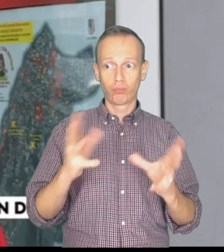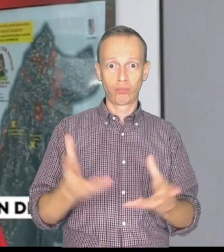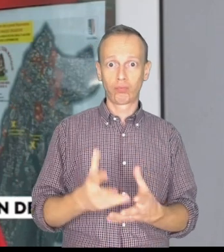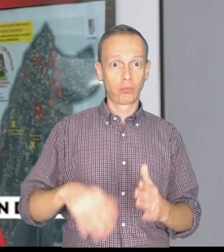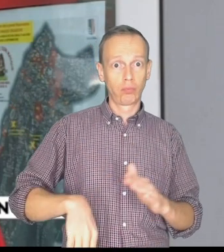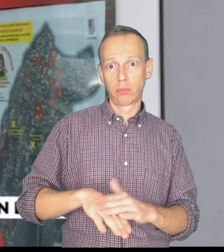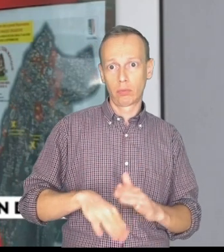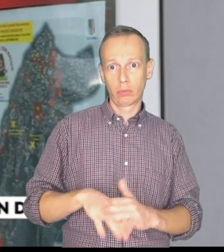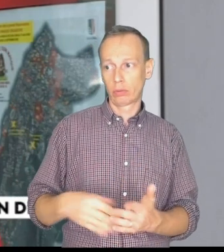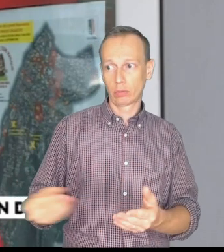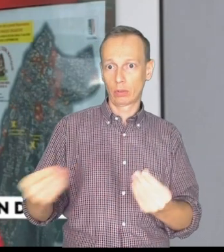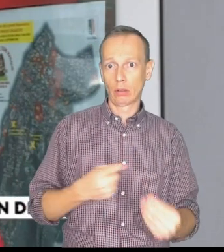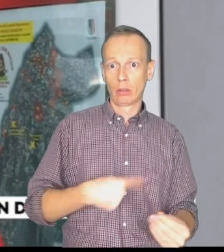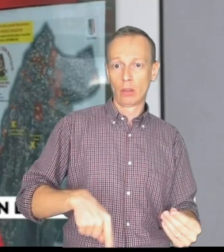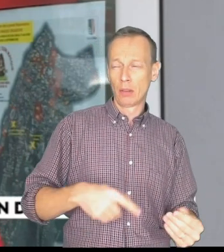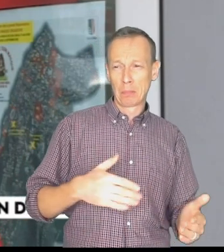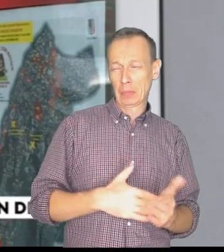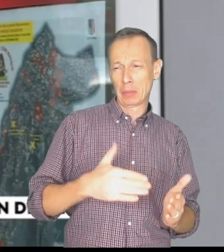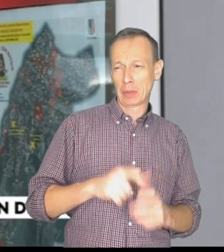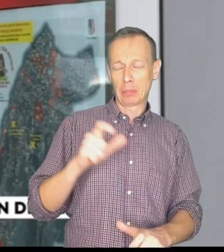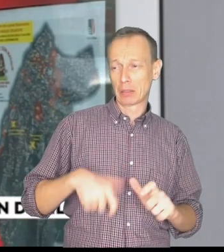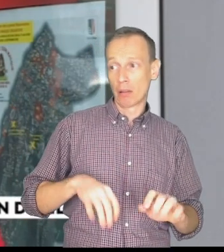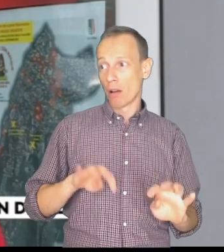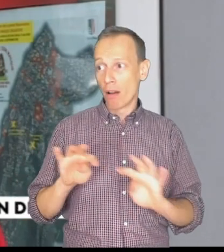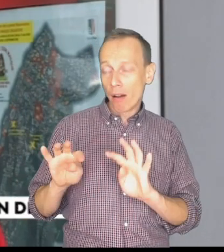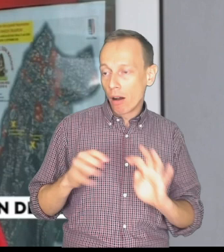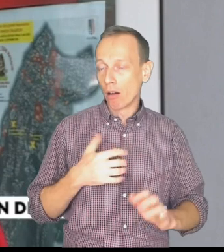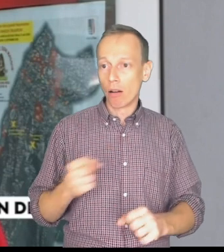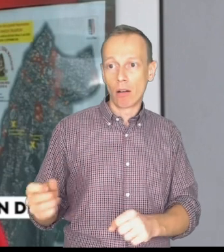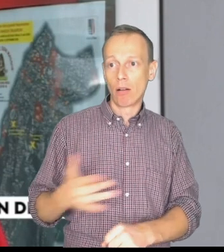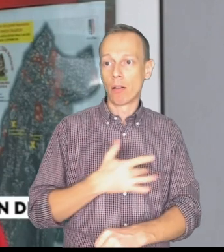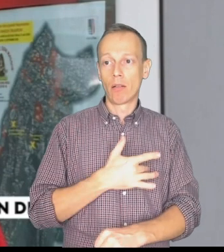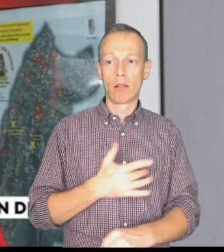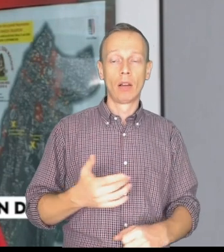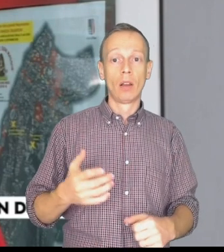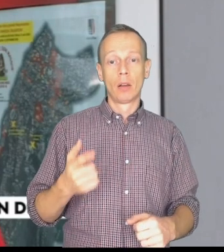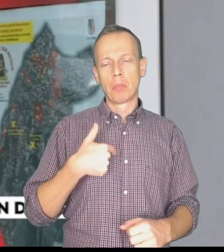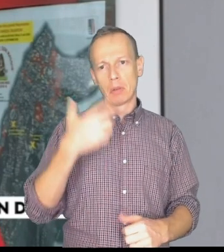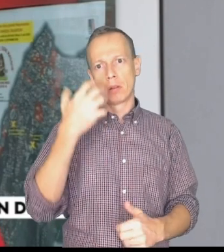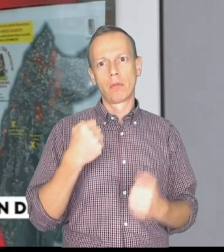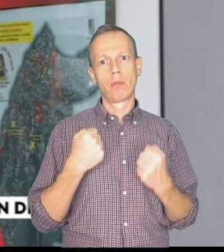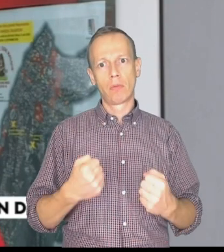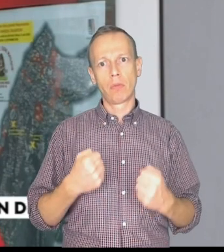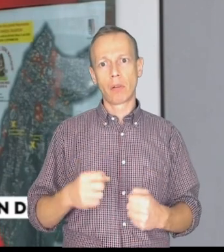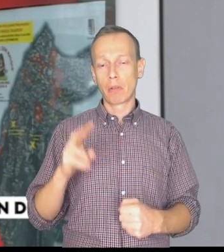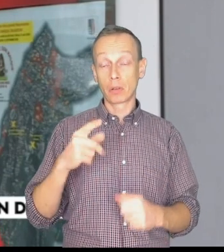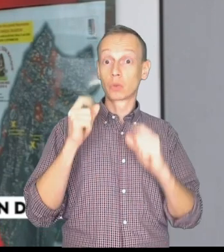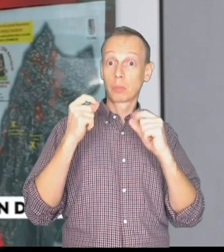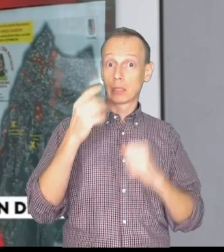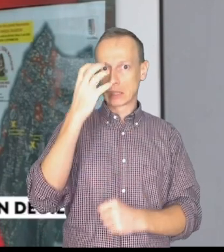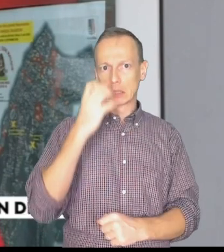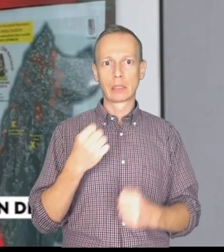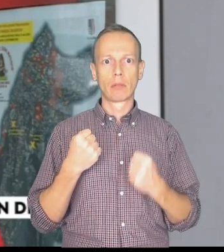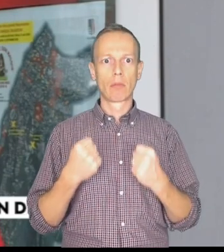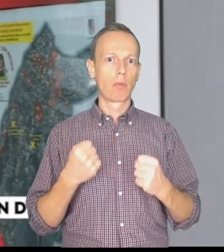monde du football qui a fait vibrer mille et mille personnes. Franchement, je suis très triste. J'étais même surpris et